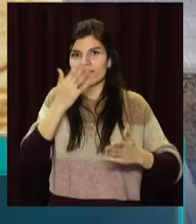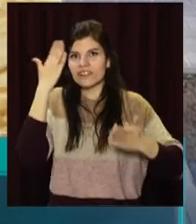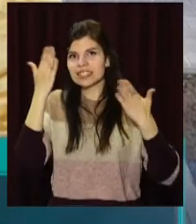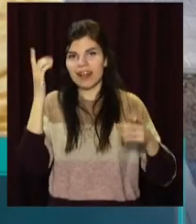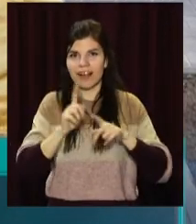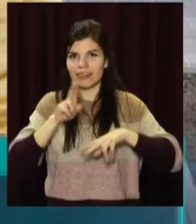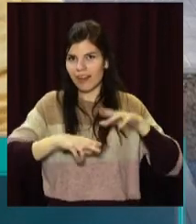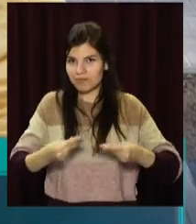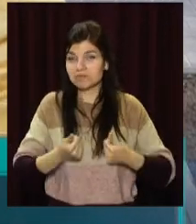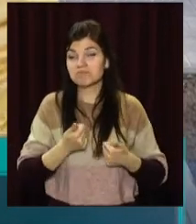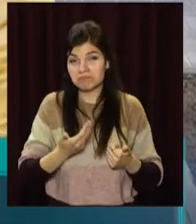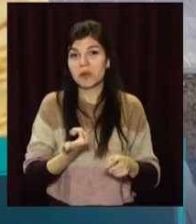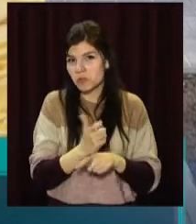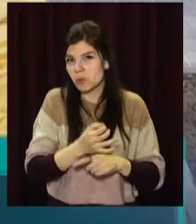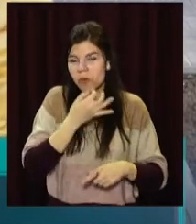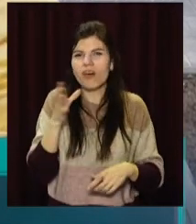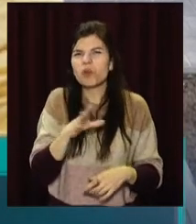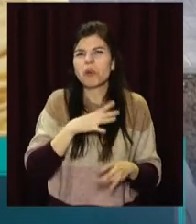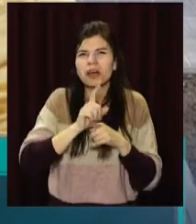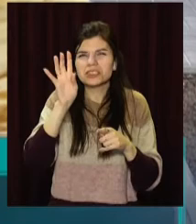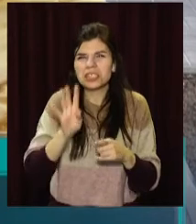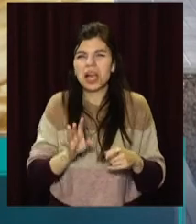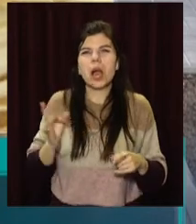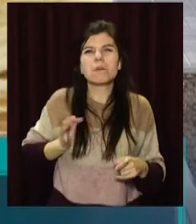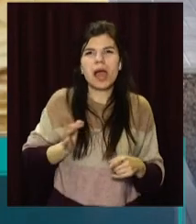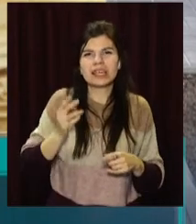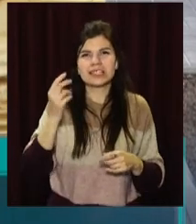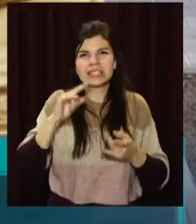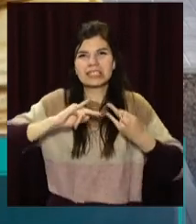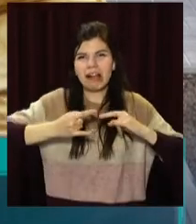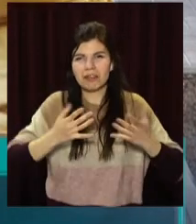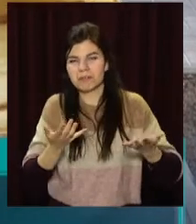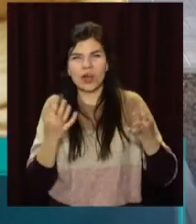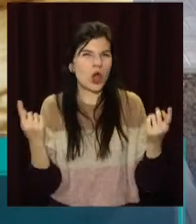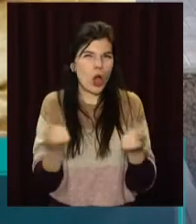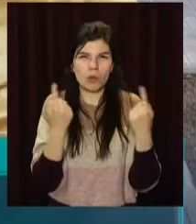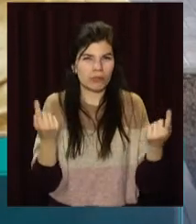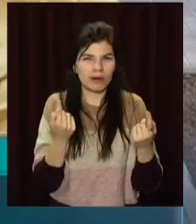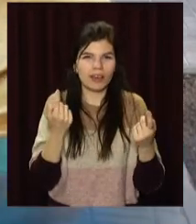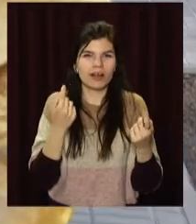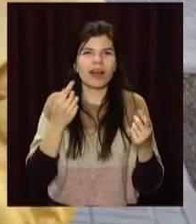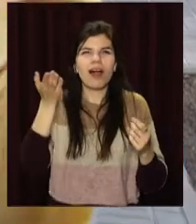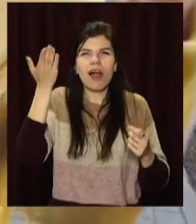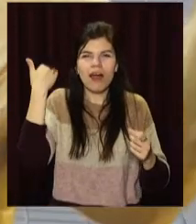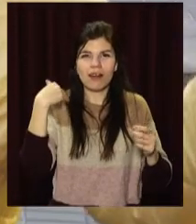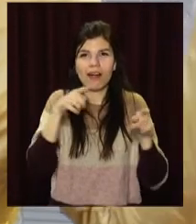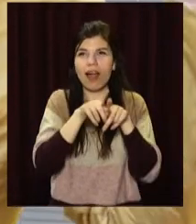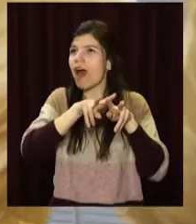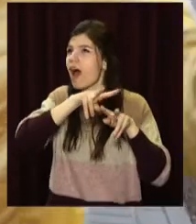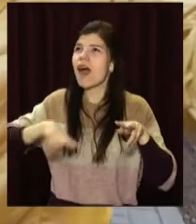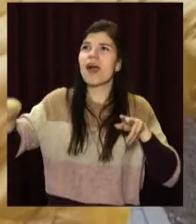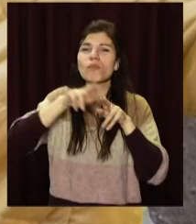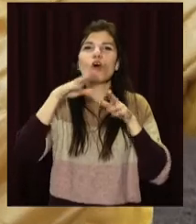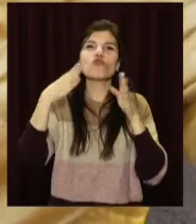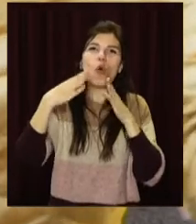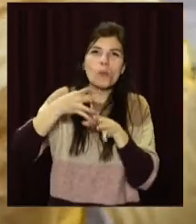веселий. Мені дуже подобається, бо було все таке сіре, з білої цегли, нічого такого. Як все заливалося з оцими домами, з